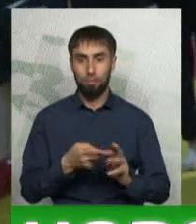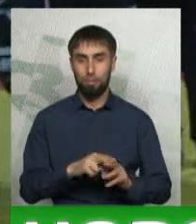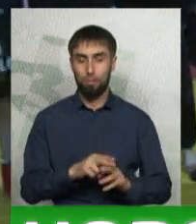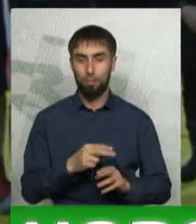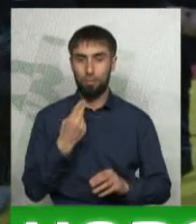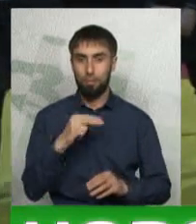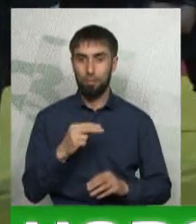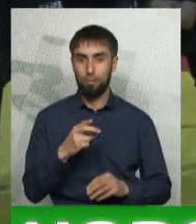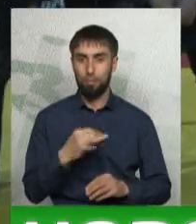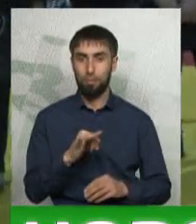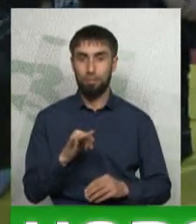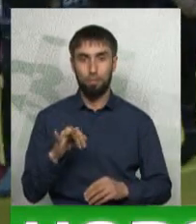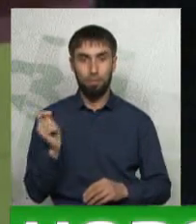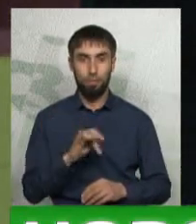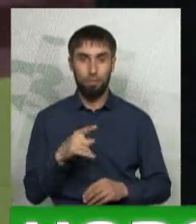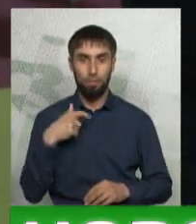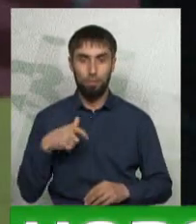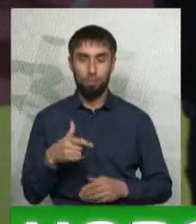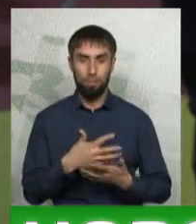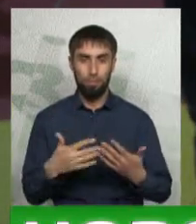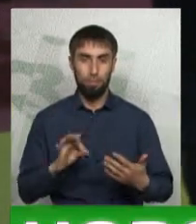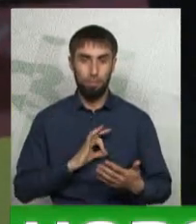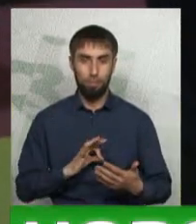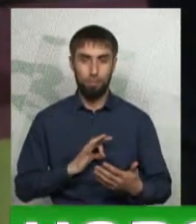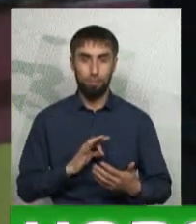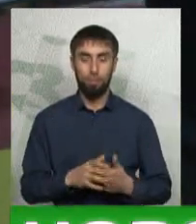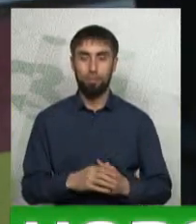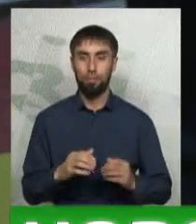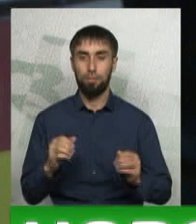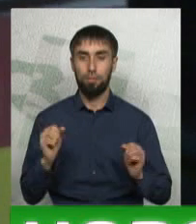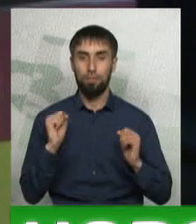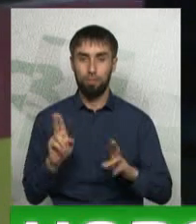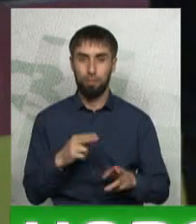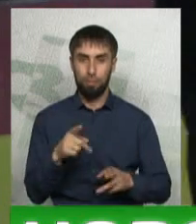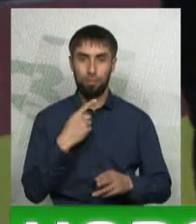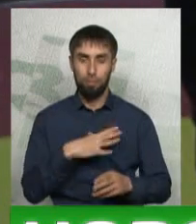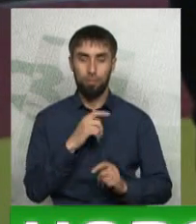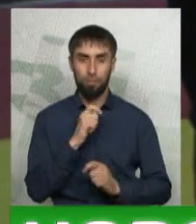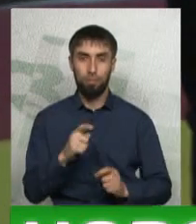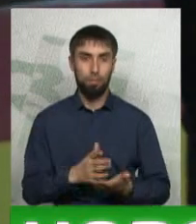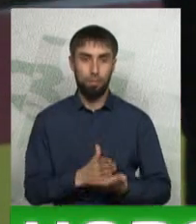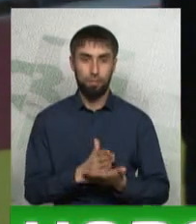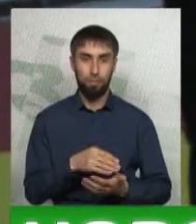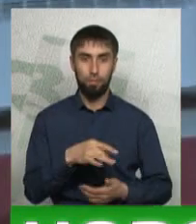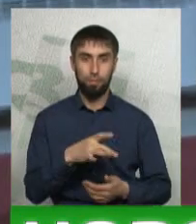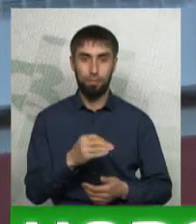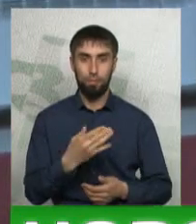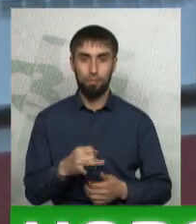и приехали из Краснодара с большим комплектом наград. Предводитель спортклуба отметил каждого и вручил им заслуженные